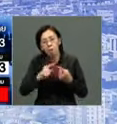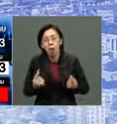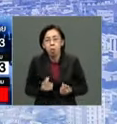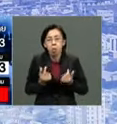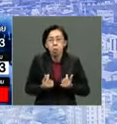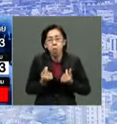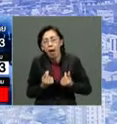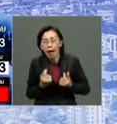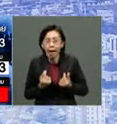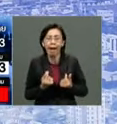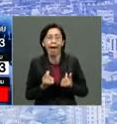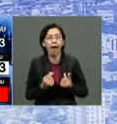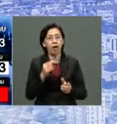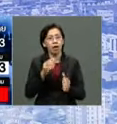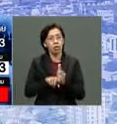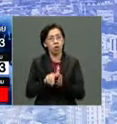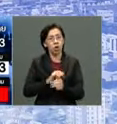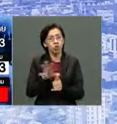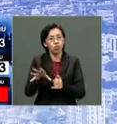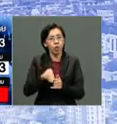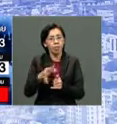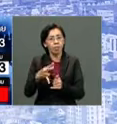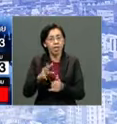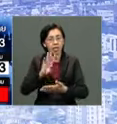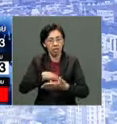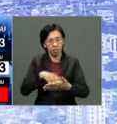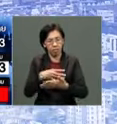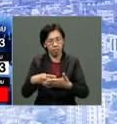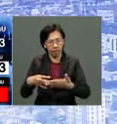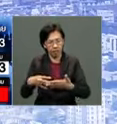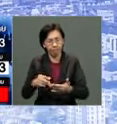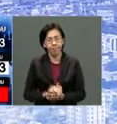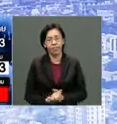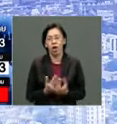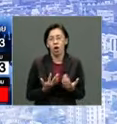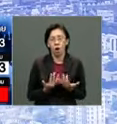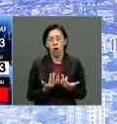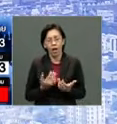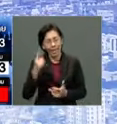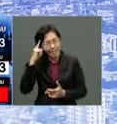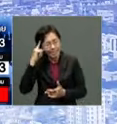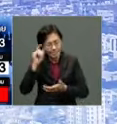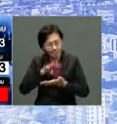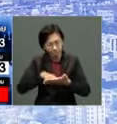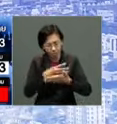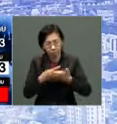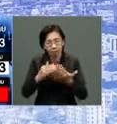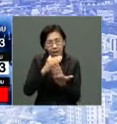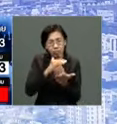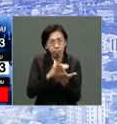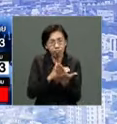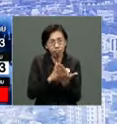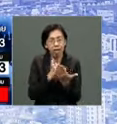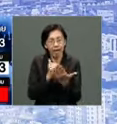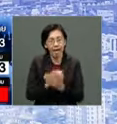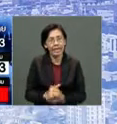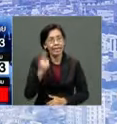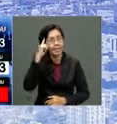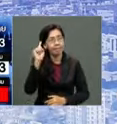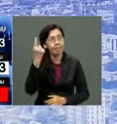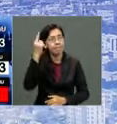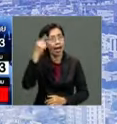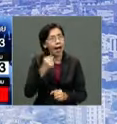อันนี้ระหว่างที่ท่านรอที่จะเปิดร้านอยู่นะครับท่านก็มี เรื่องของนวัตกรรม